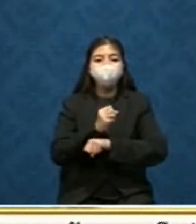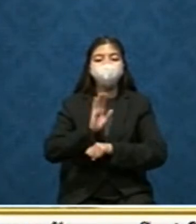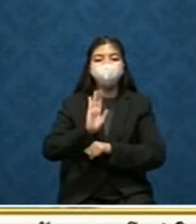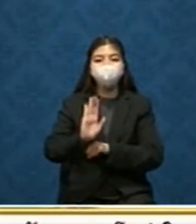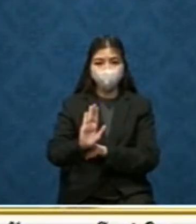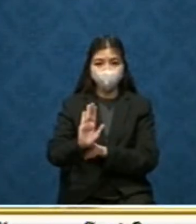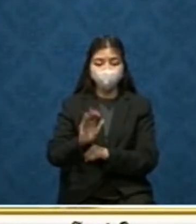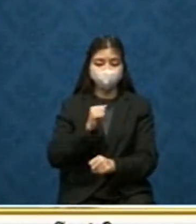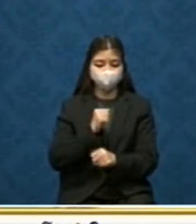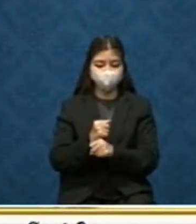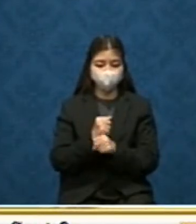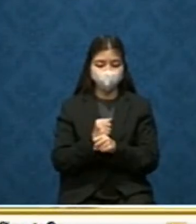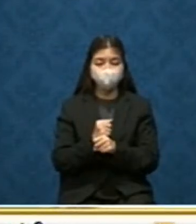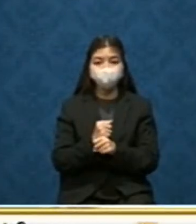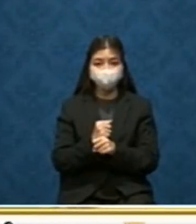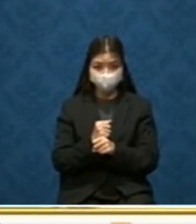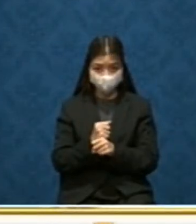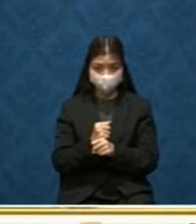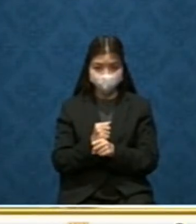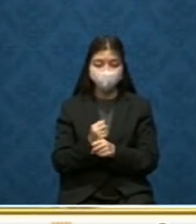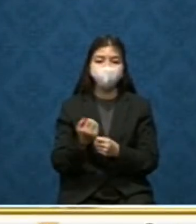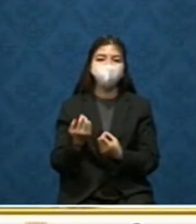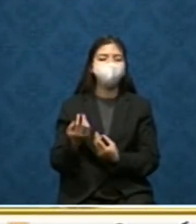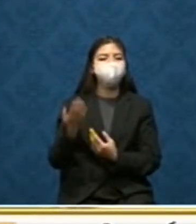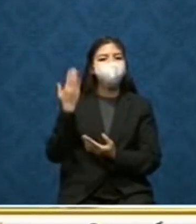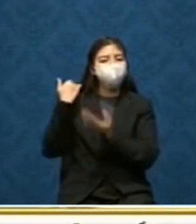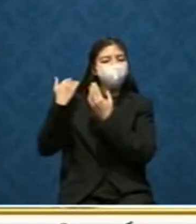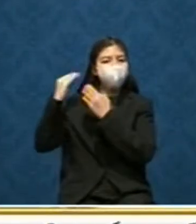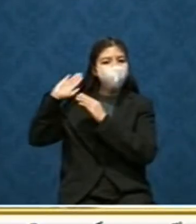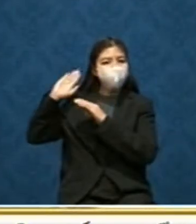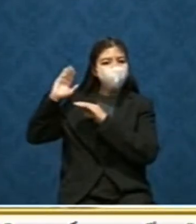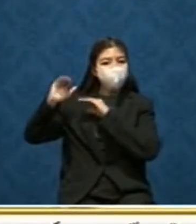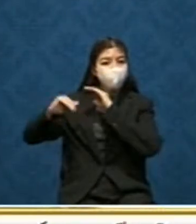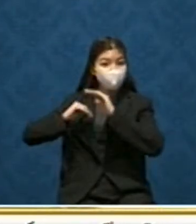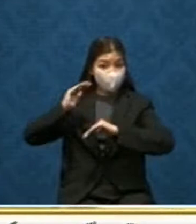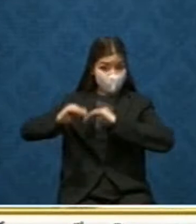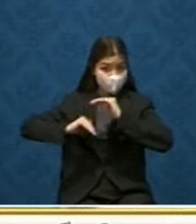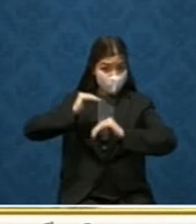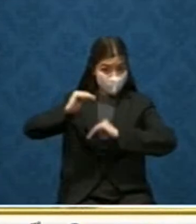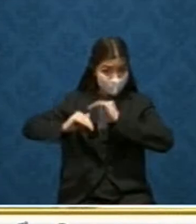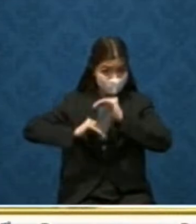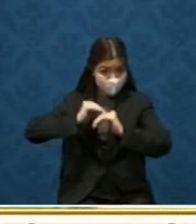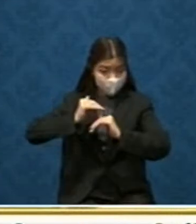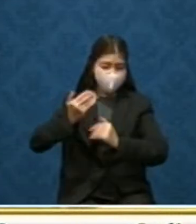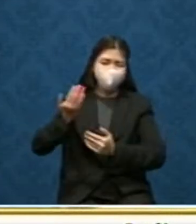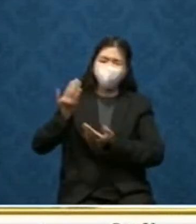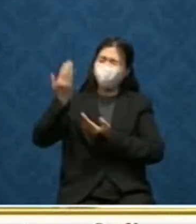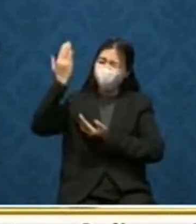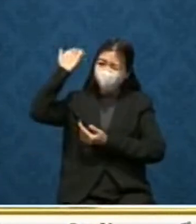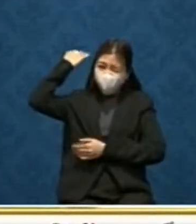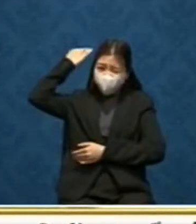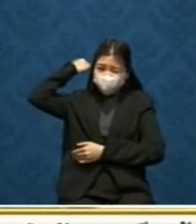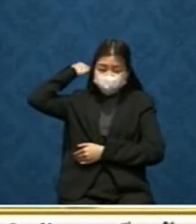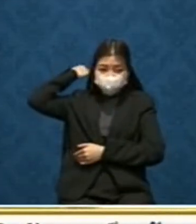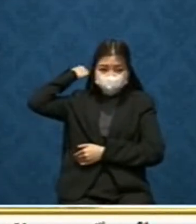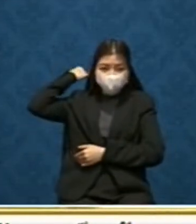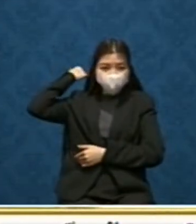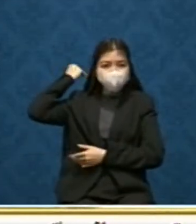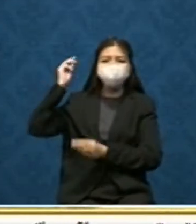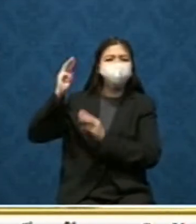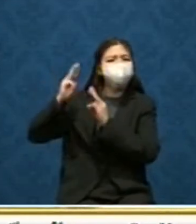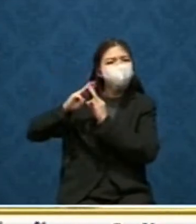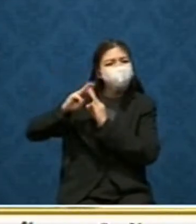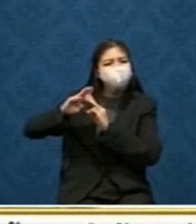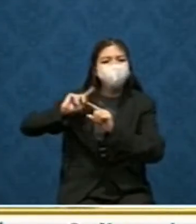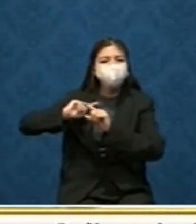นักการเมืองเรานี่ ในอดีตเคยพัฒนามาถึระดับหนึแล้วนะจากเมื่อก่อน สัญญ่สัญญ